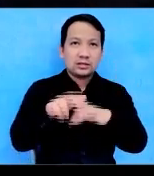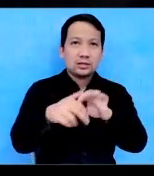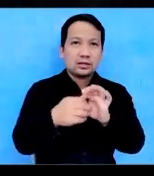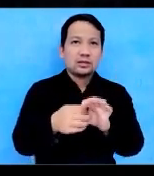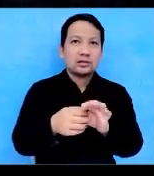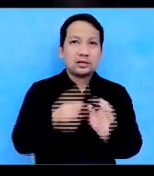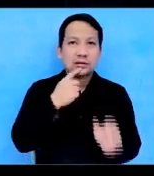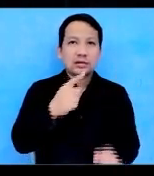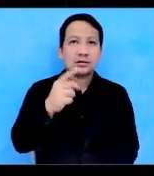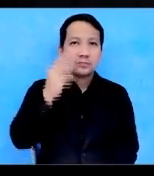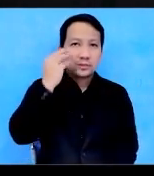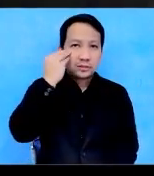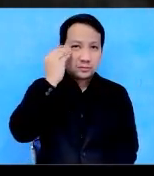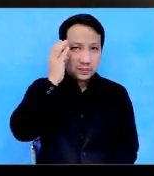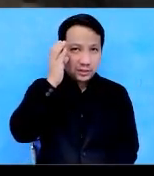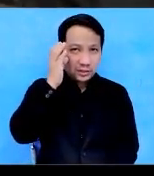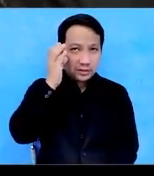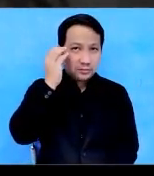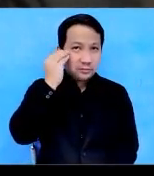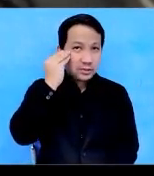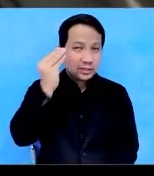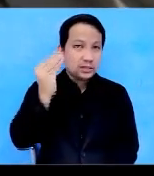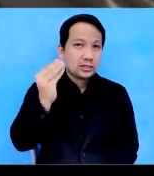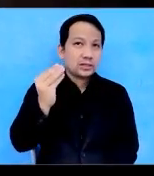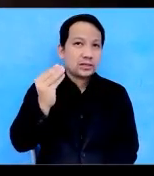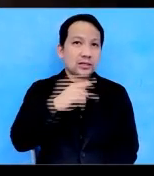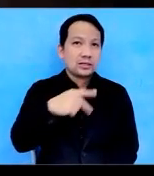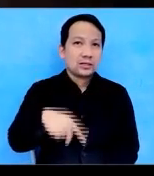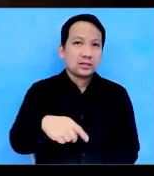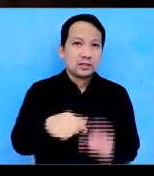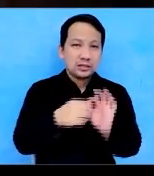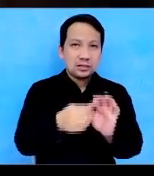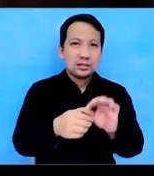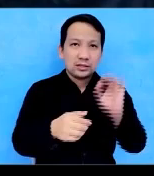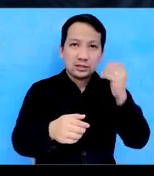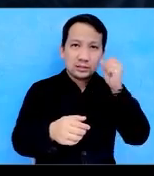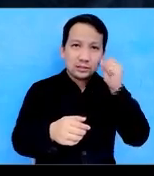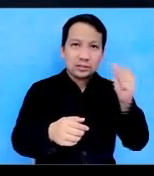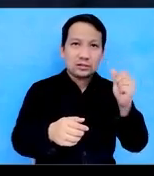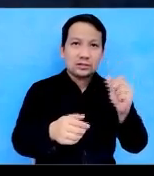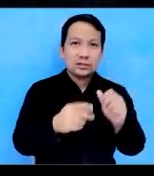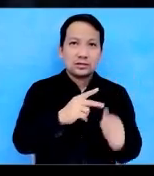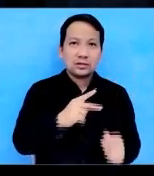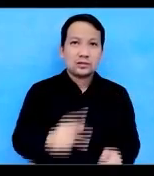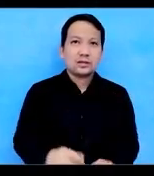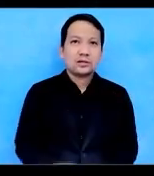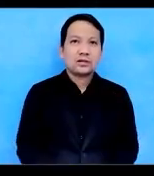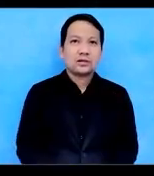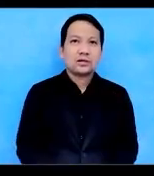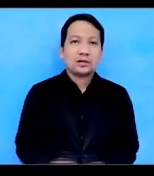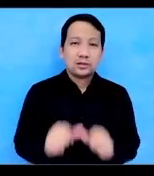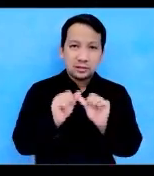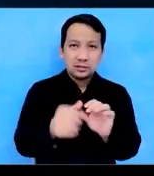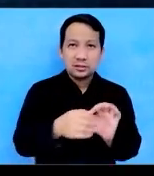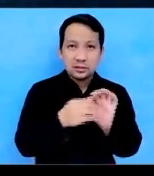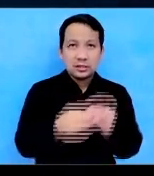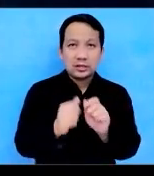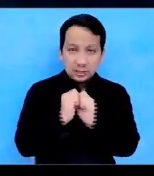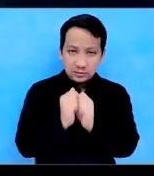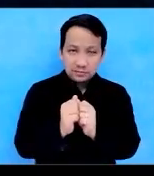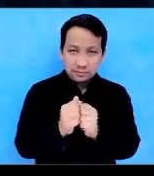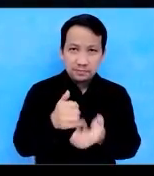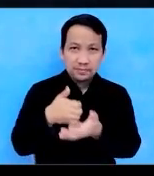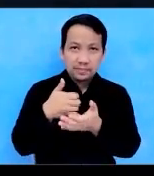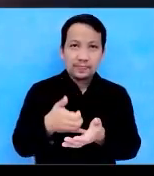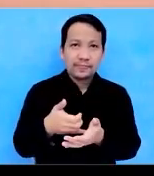si Melissa McCarthy, at si Prince Eric played by Jonah Howard King. Ipinalabas ang trailer na yan kasabay ng awards night